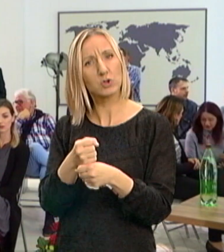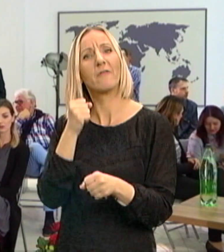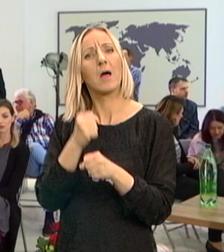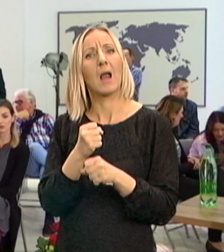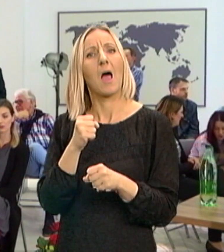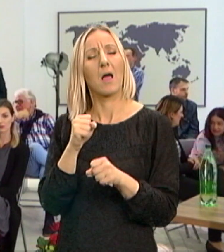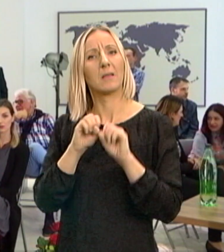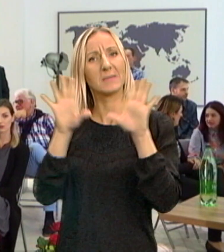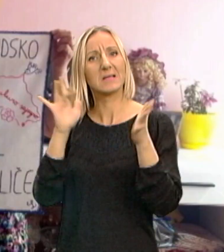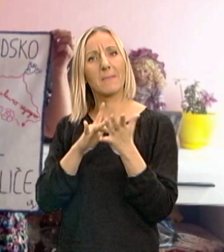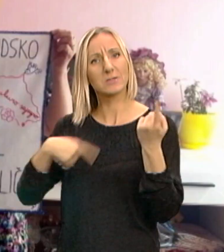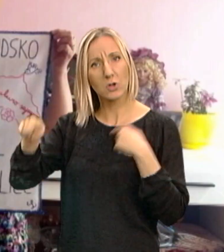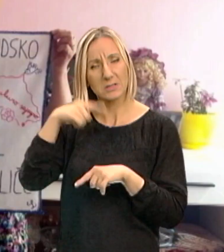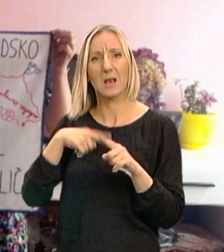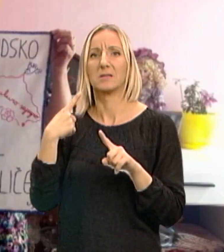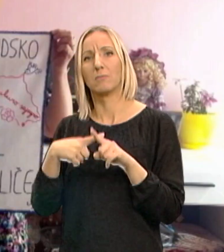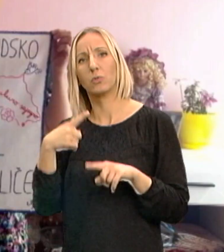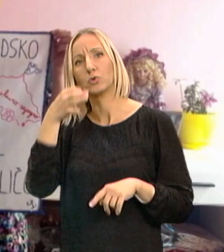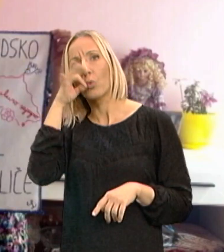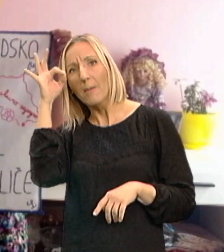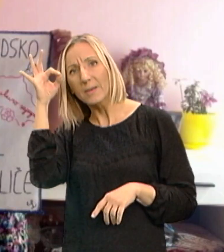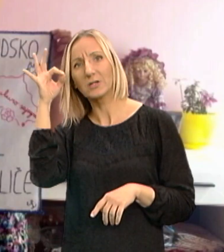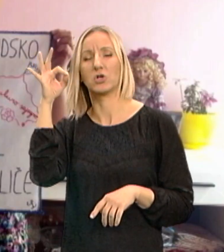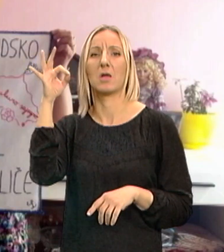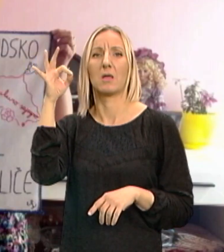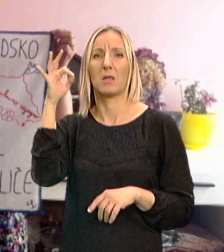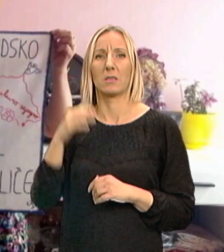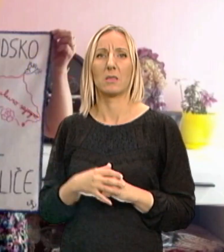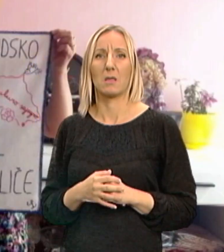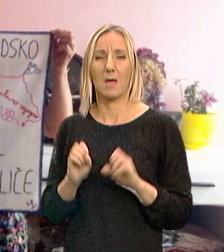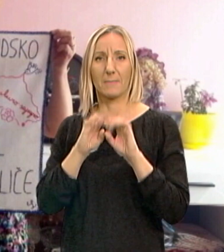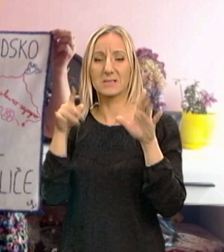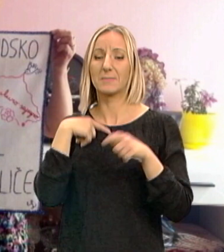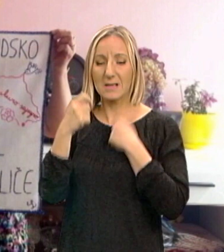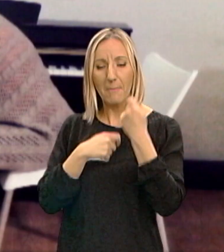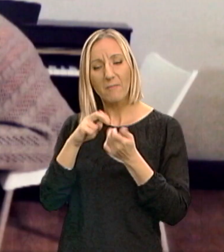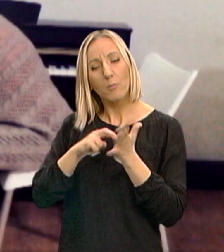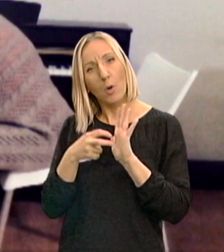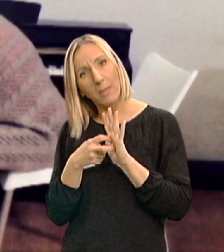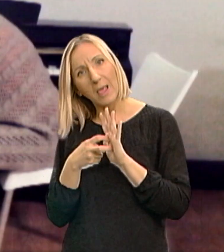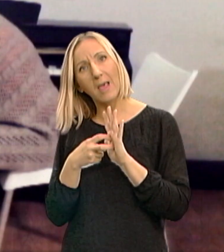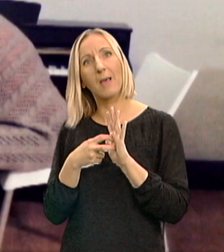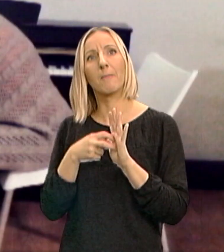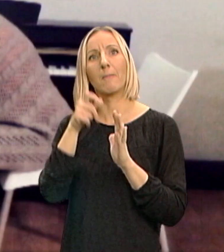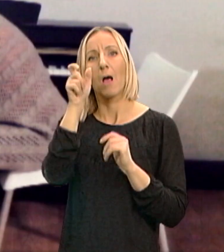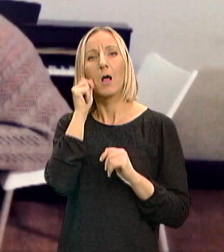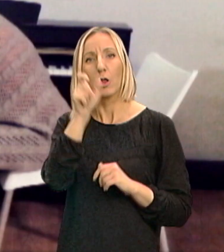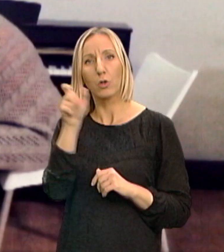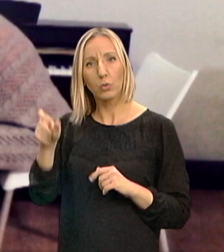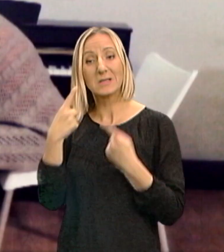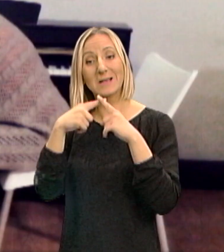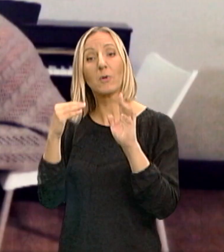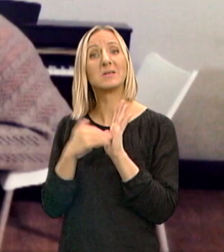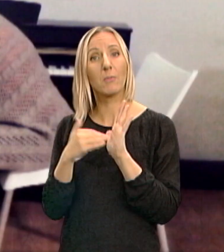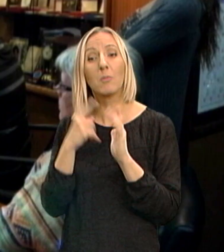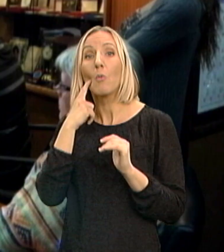nas, unapređenje i bavit ćemo se problemima ljudi sa posebnim potrebama u